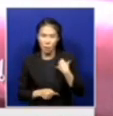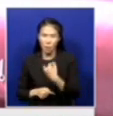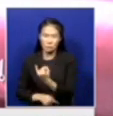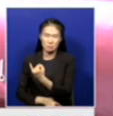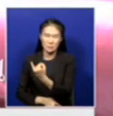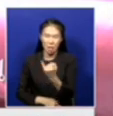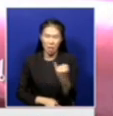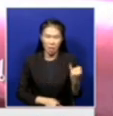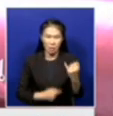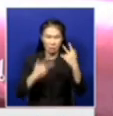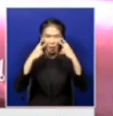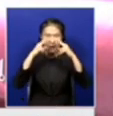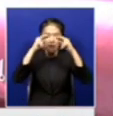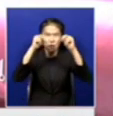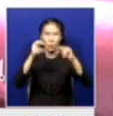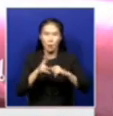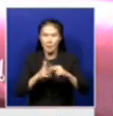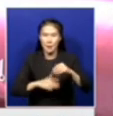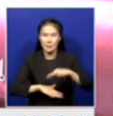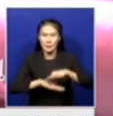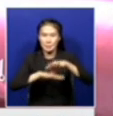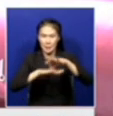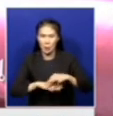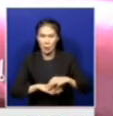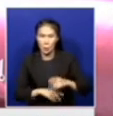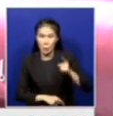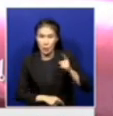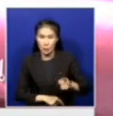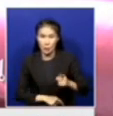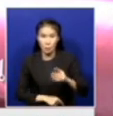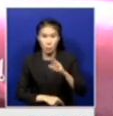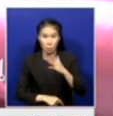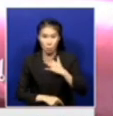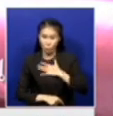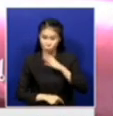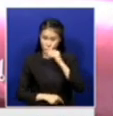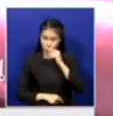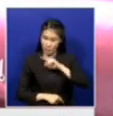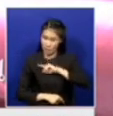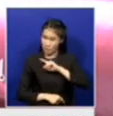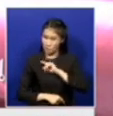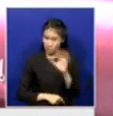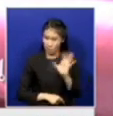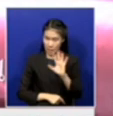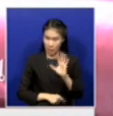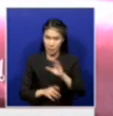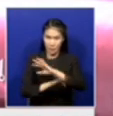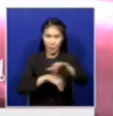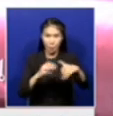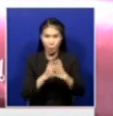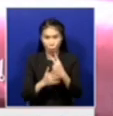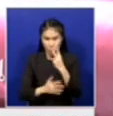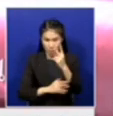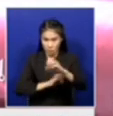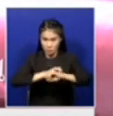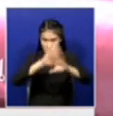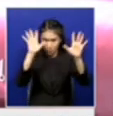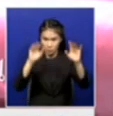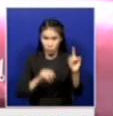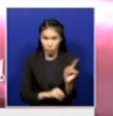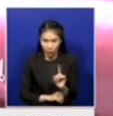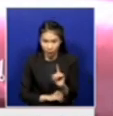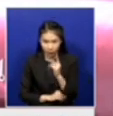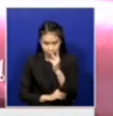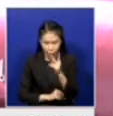ตรีก็เป็นคนคนเดียวกันนี่แหละผมไม่ได้พูดเองนะครับหลักฐานเชิงประจักษ์ที่เ